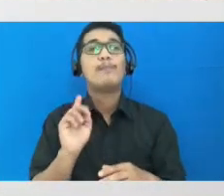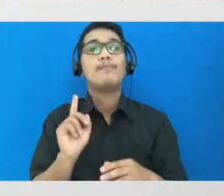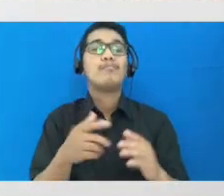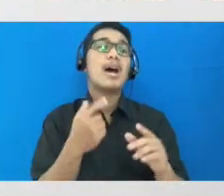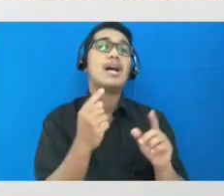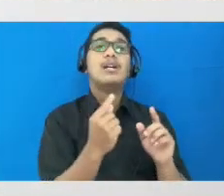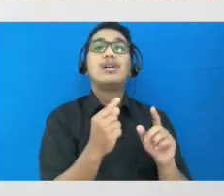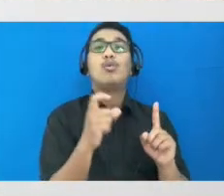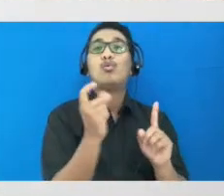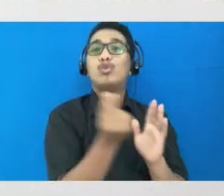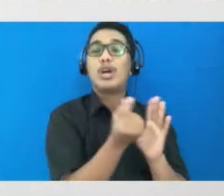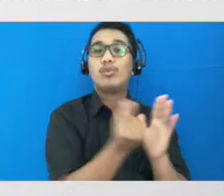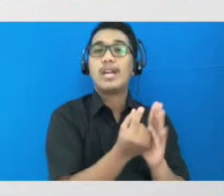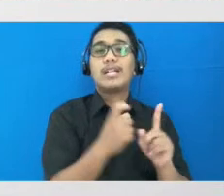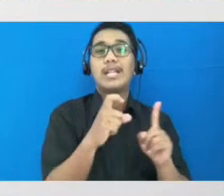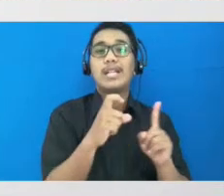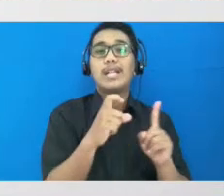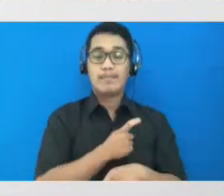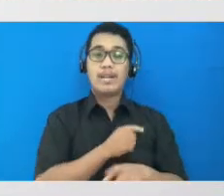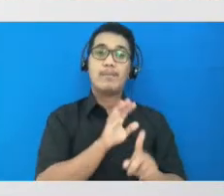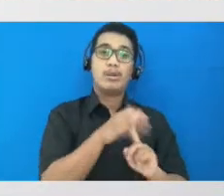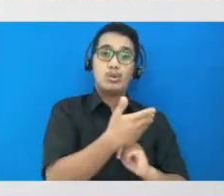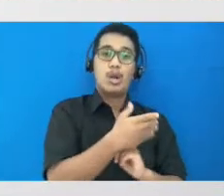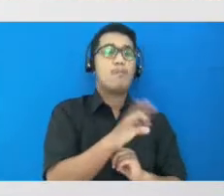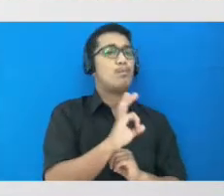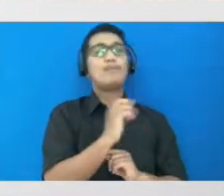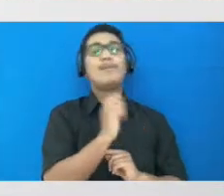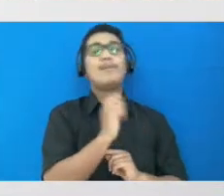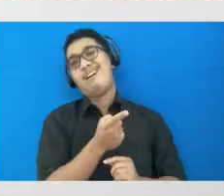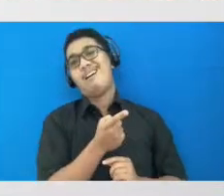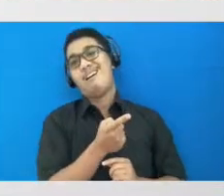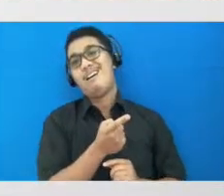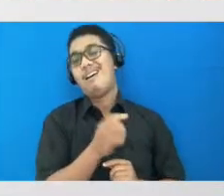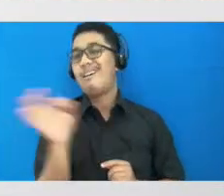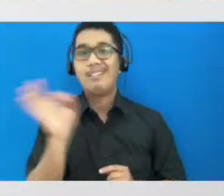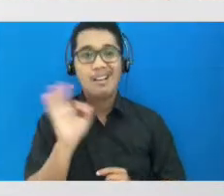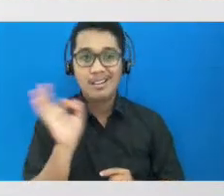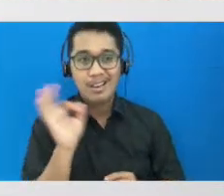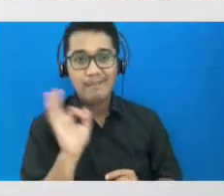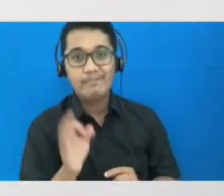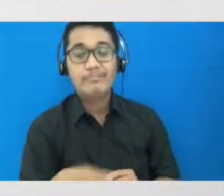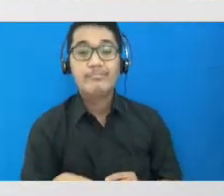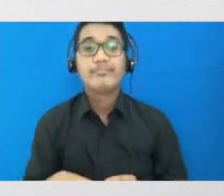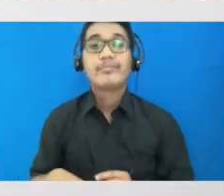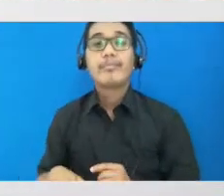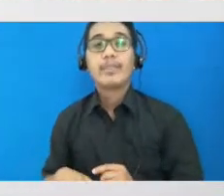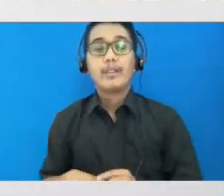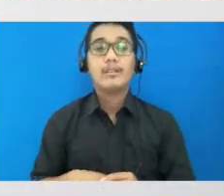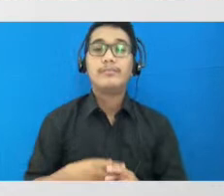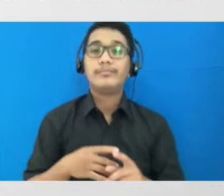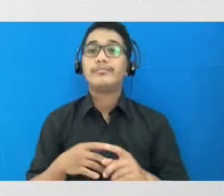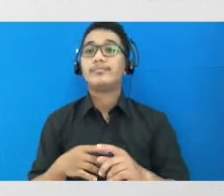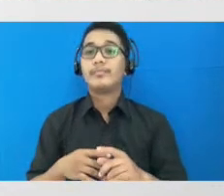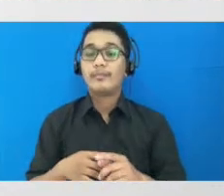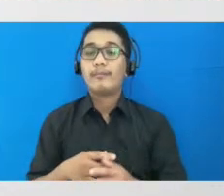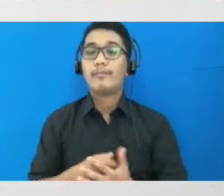nih, yang mana sepengetahuan saya dari salah satu anggota Komisi 1 DPR, mestinya